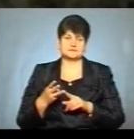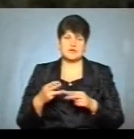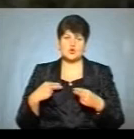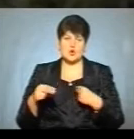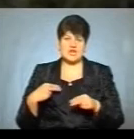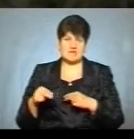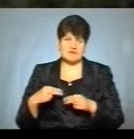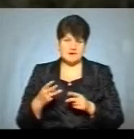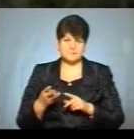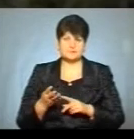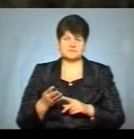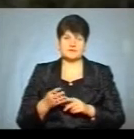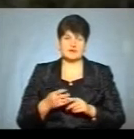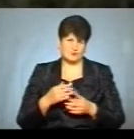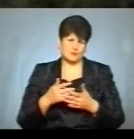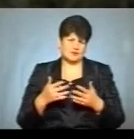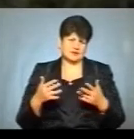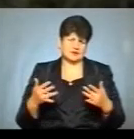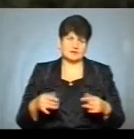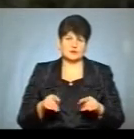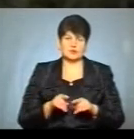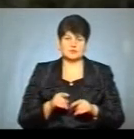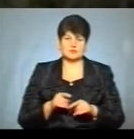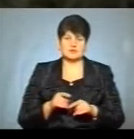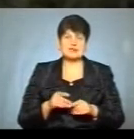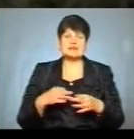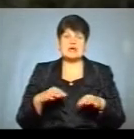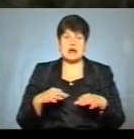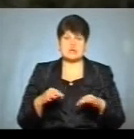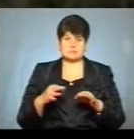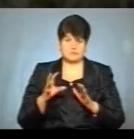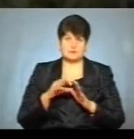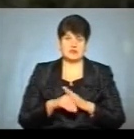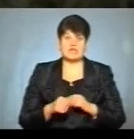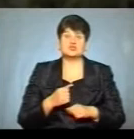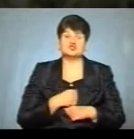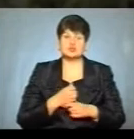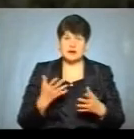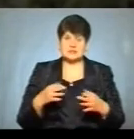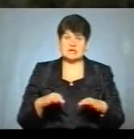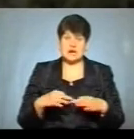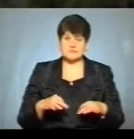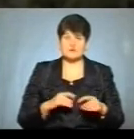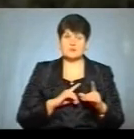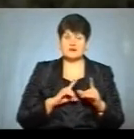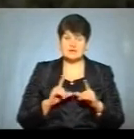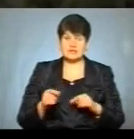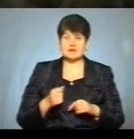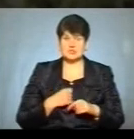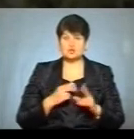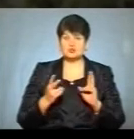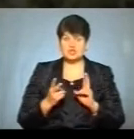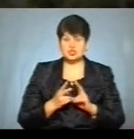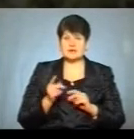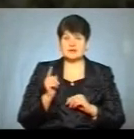торгівля. Ну і отакі основні галузі. І транспорт ще також є. На жаль, транспорт, перевізники, на жаль, ми зустрічали таке,